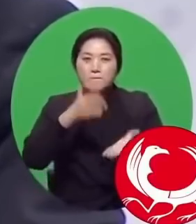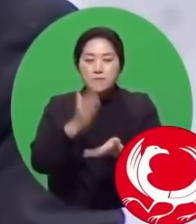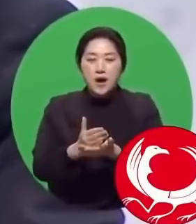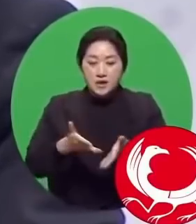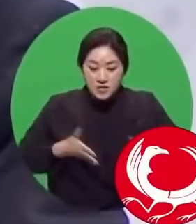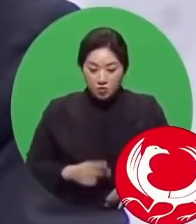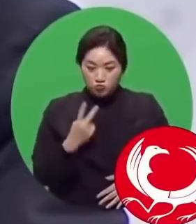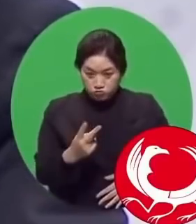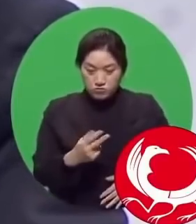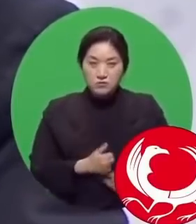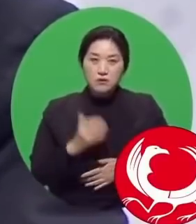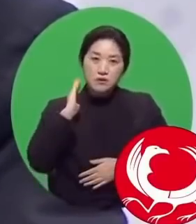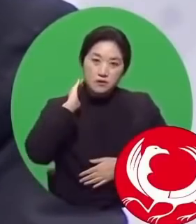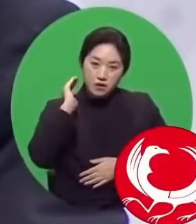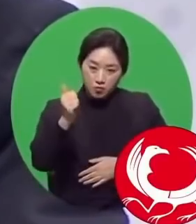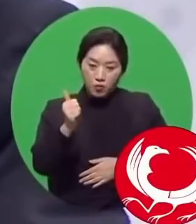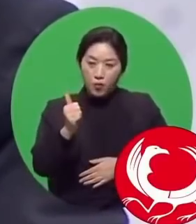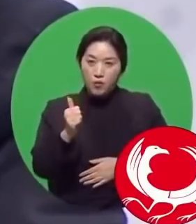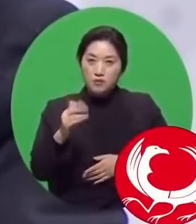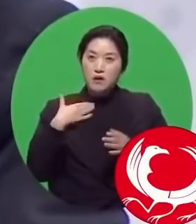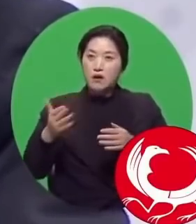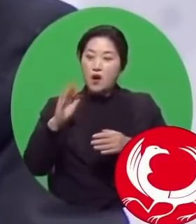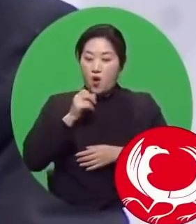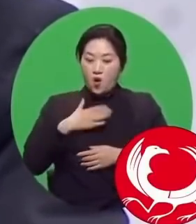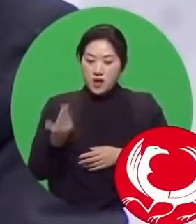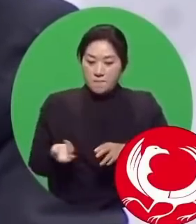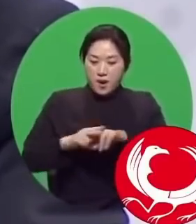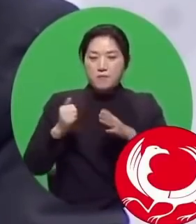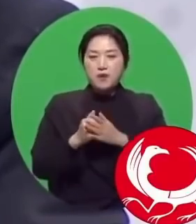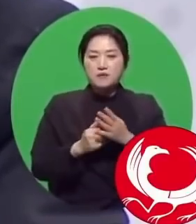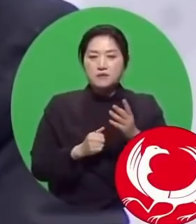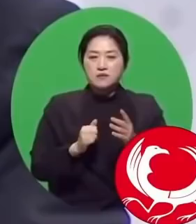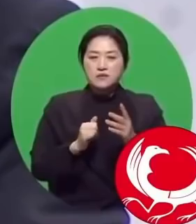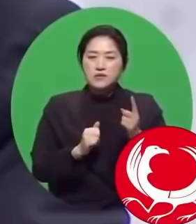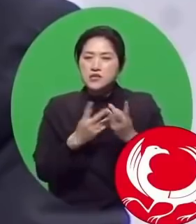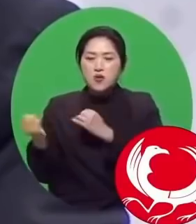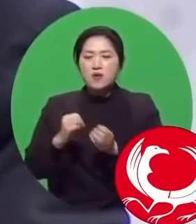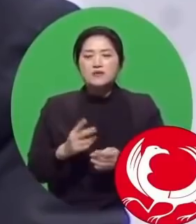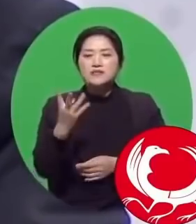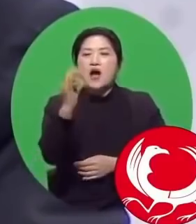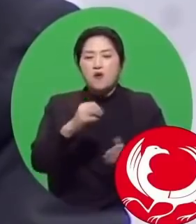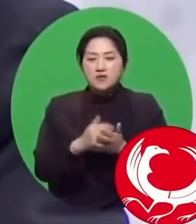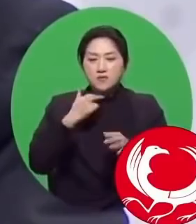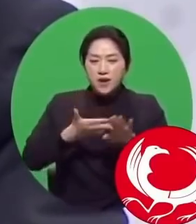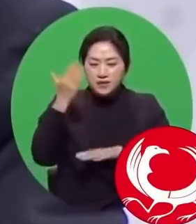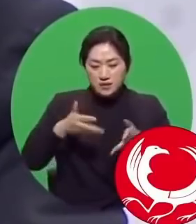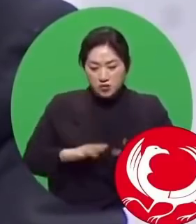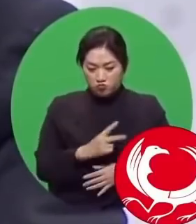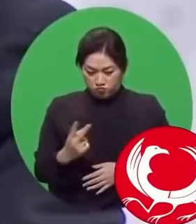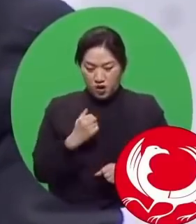자녀가 둘 있는 사람은 대통령이 되면 4억이 나옵니다. 1억씩. 18세 이상 자녀 둘인 사람은 4억이